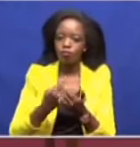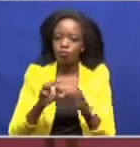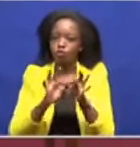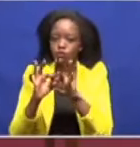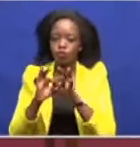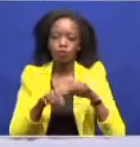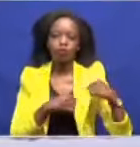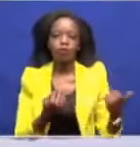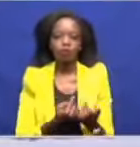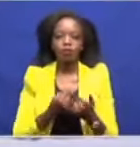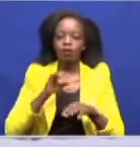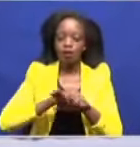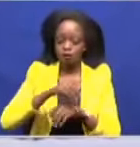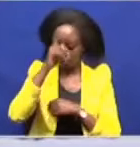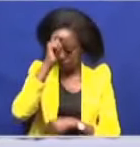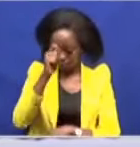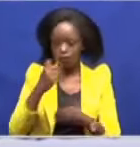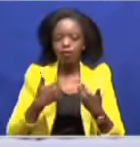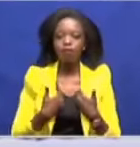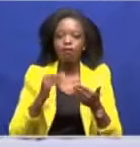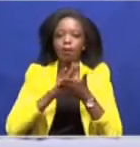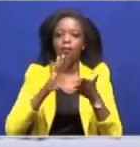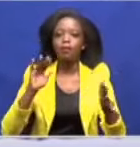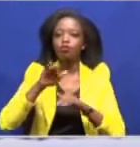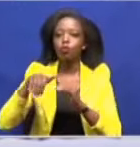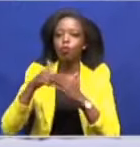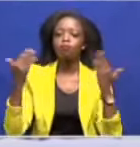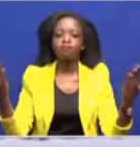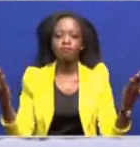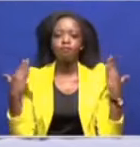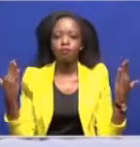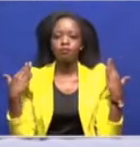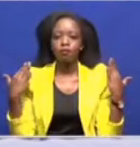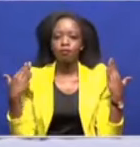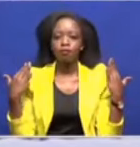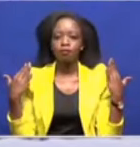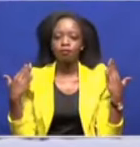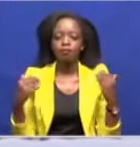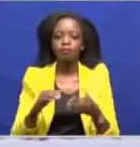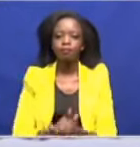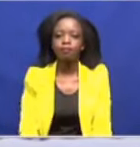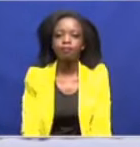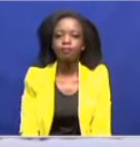Mtakatifu, unapata heshima na utukufu wote daima na milele.